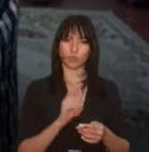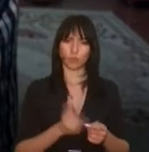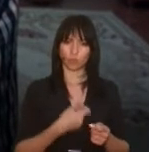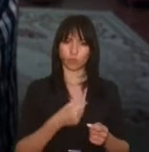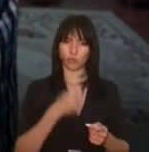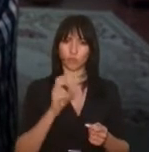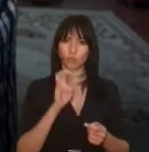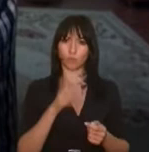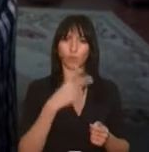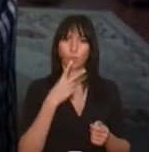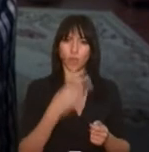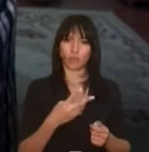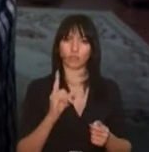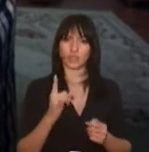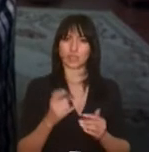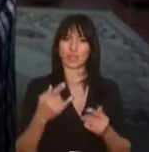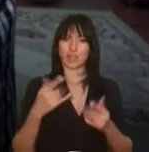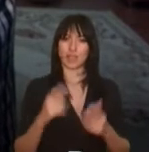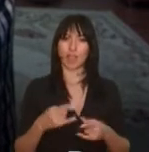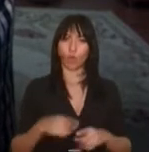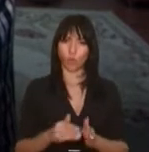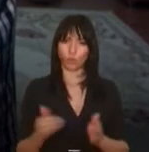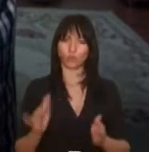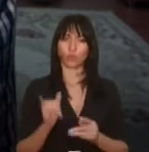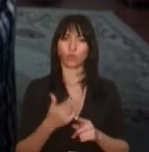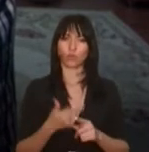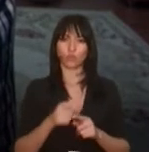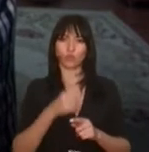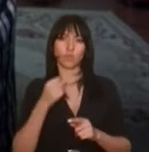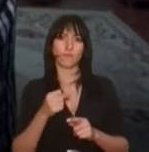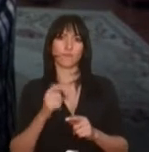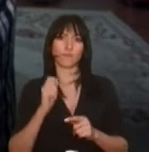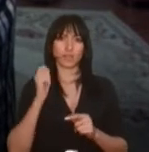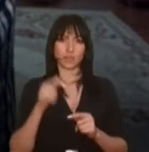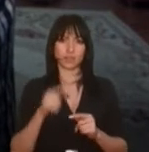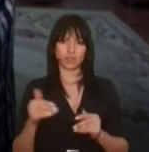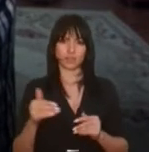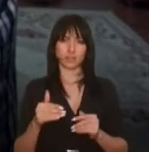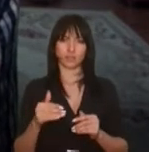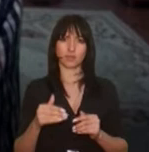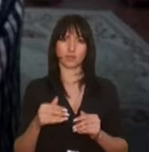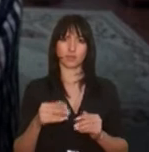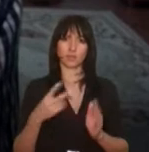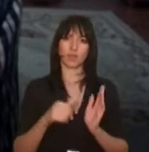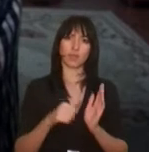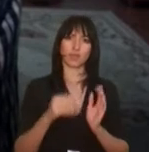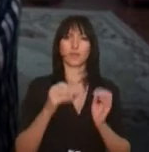з народження, або діагностувати в дуже ранньому віці, вони можуть появлятися в 6, 8, 10